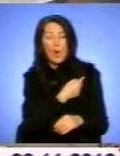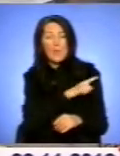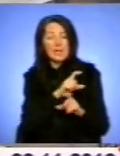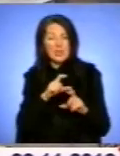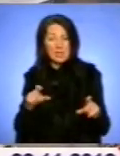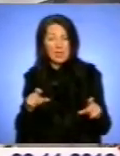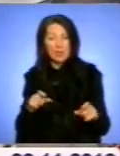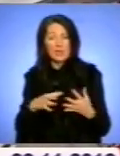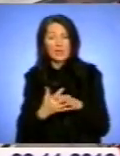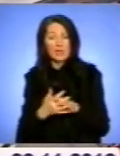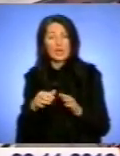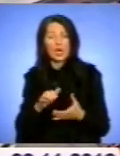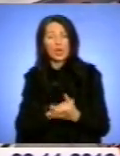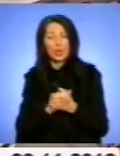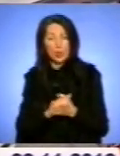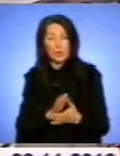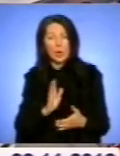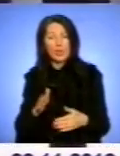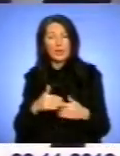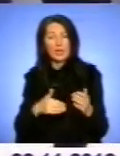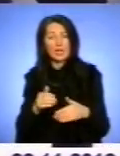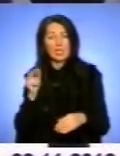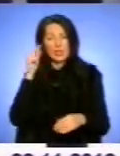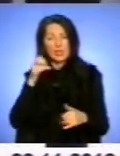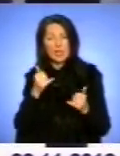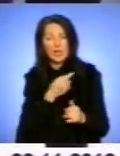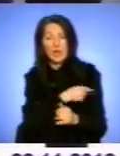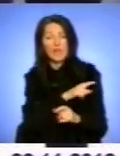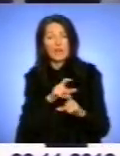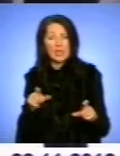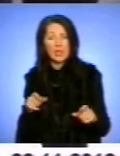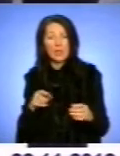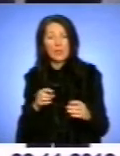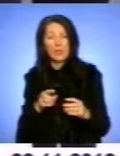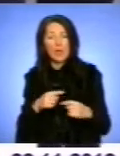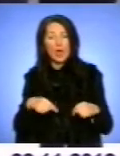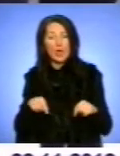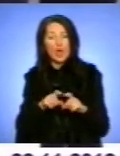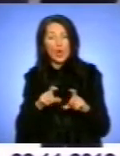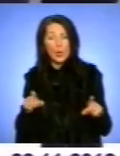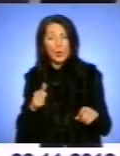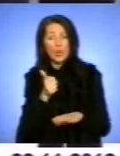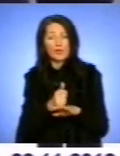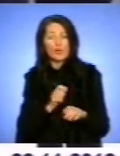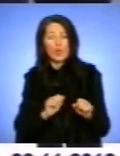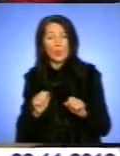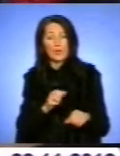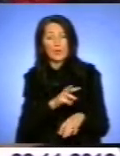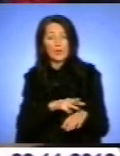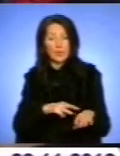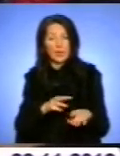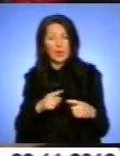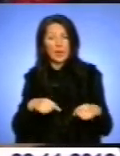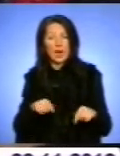селі Дружба Теребовлянського району, відбулися практичні навчання для медиків відомчих установ управлінь та головних управлінь Міністерства внутрішніх справ.